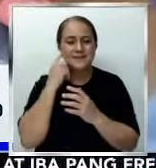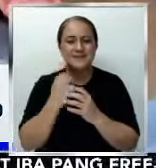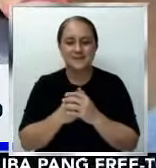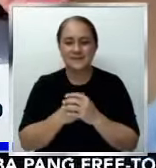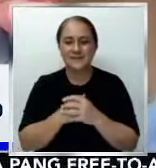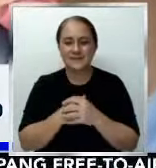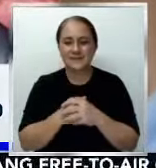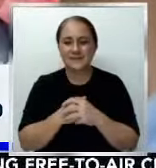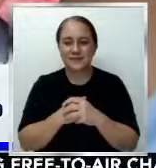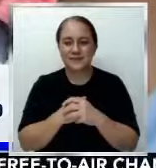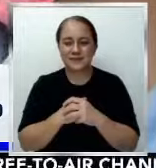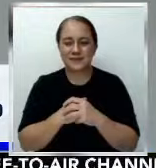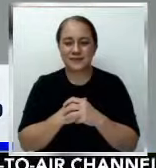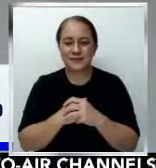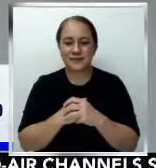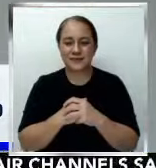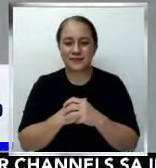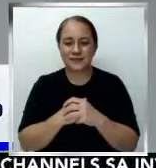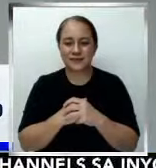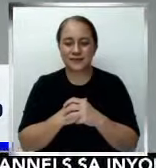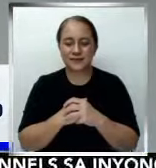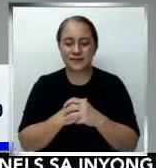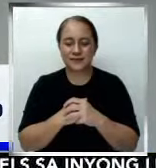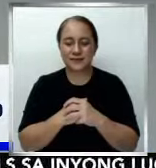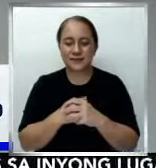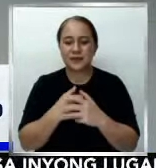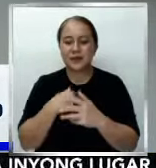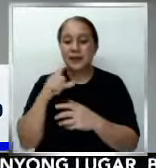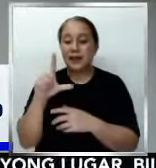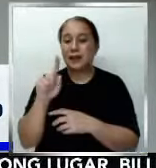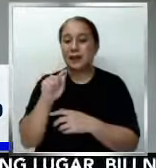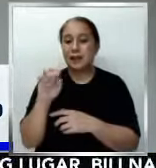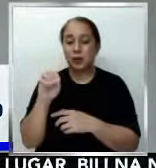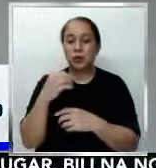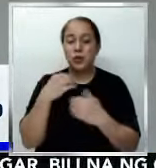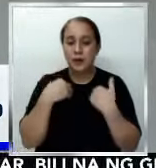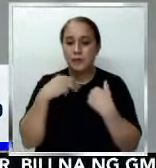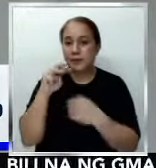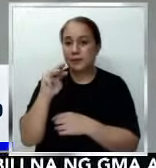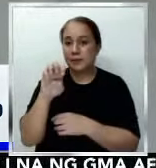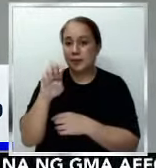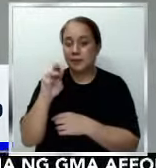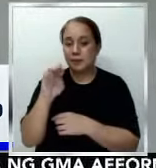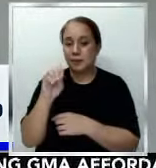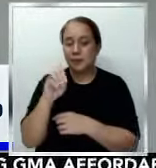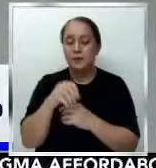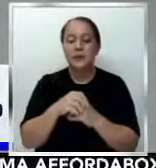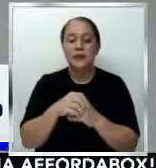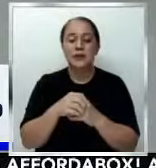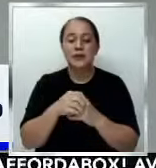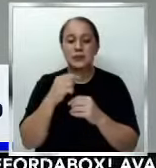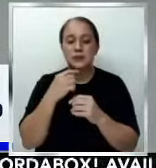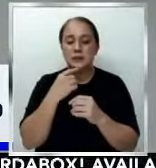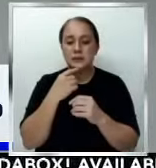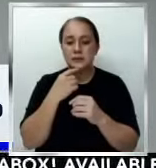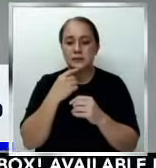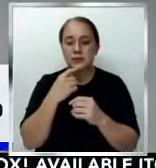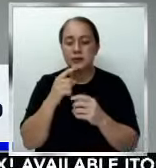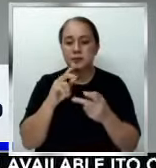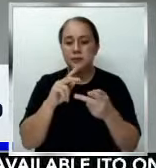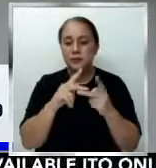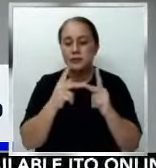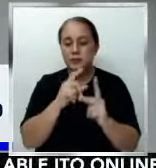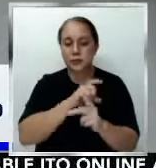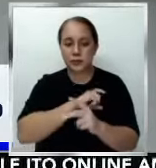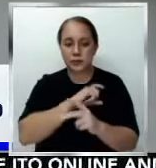70% capacity lang ha. Ang LTO po ay nagbaba ng memorandum, humihingi din po ng partnership with the PNP